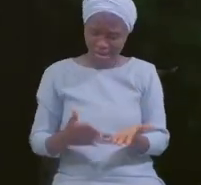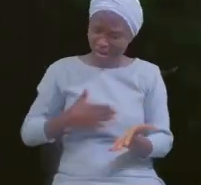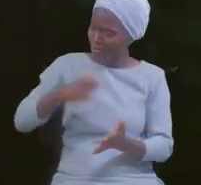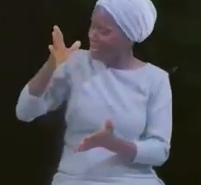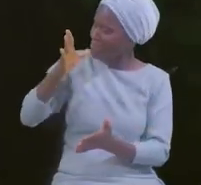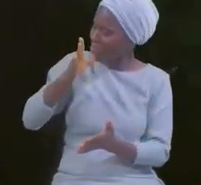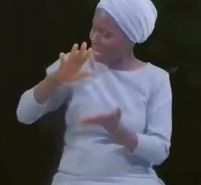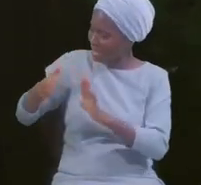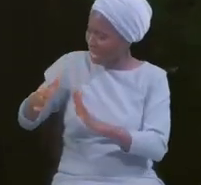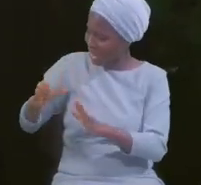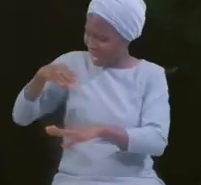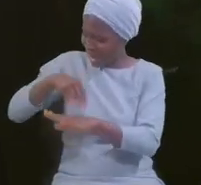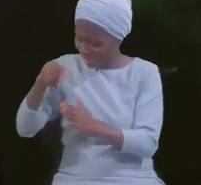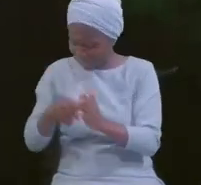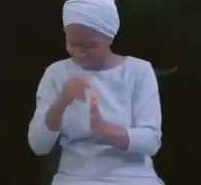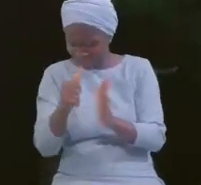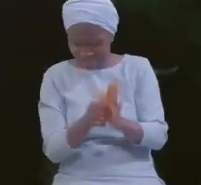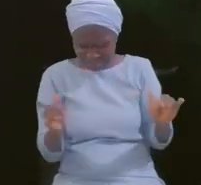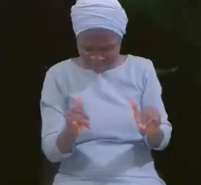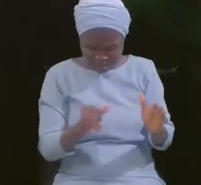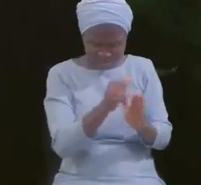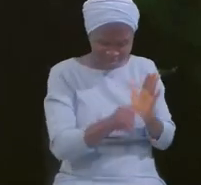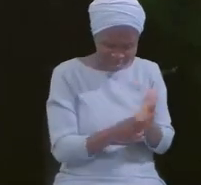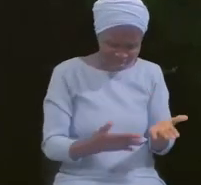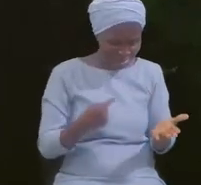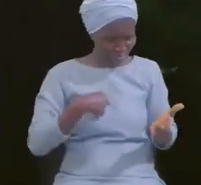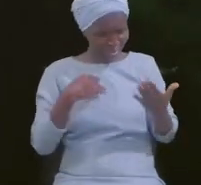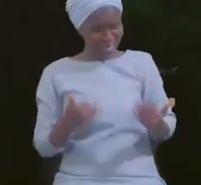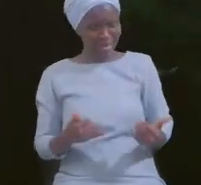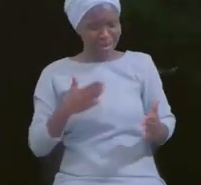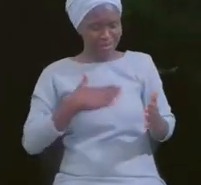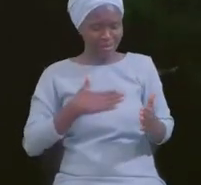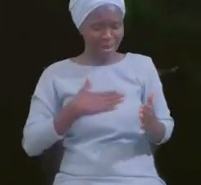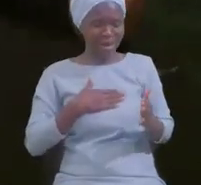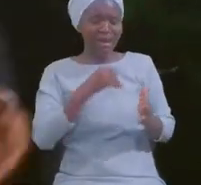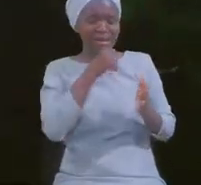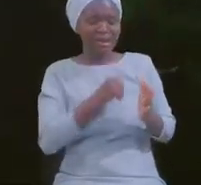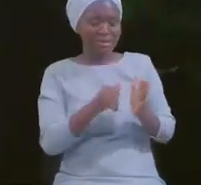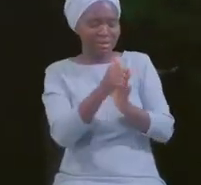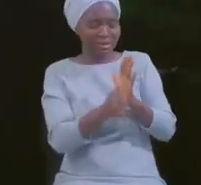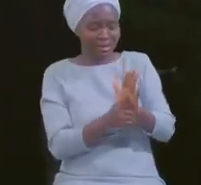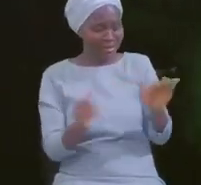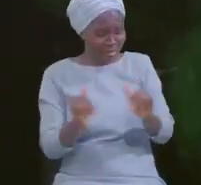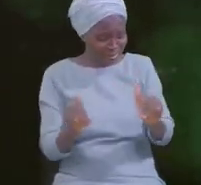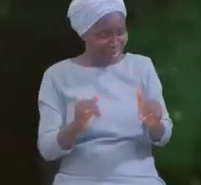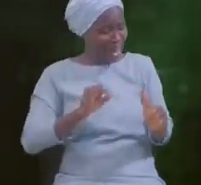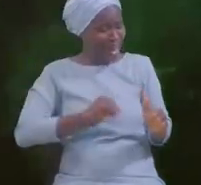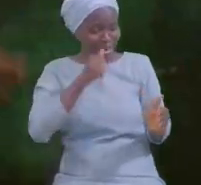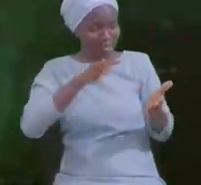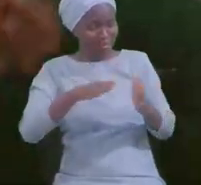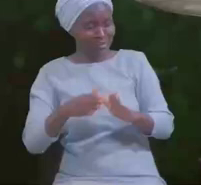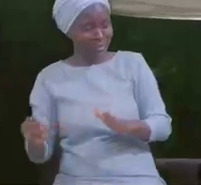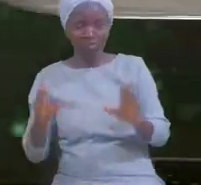morte à tel âge. Je suis arrivé à tel âge. Je m'en vais. Non. Ce n'est pas la parole qu'il a mise dans votre